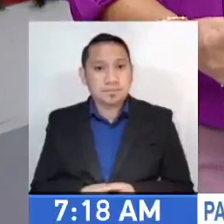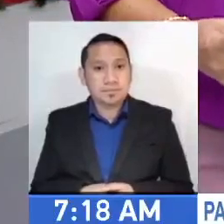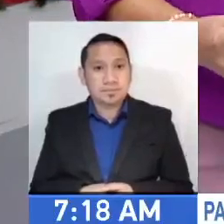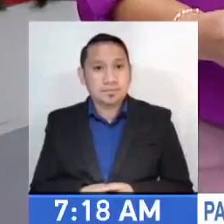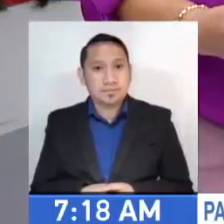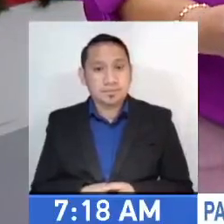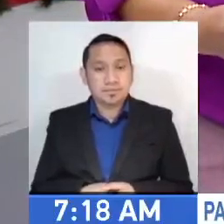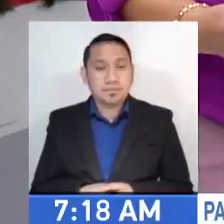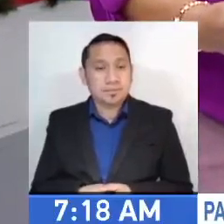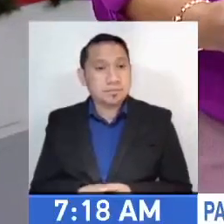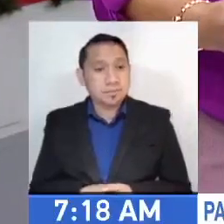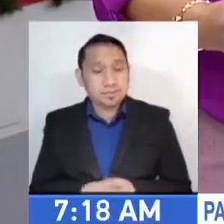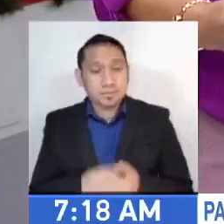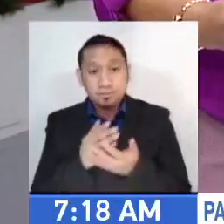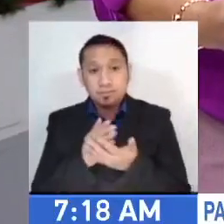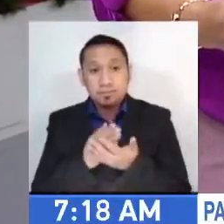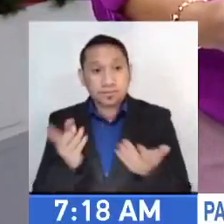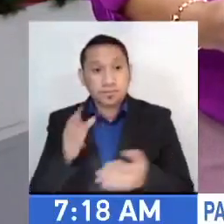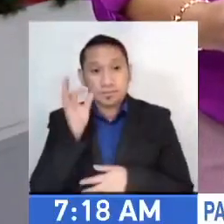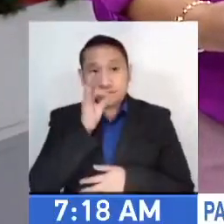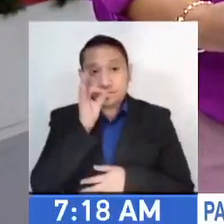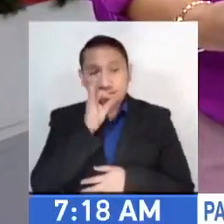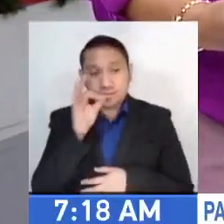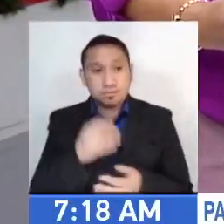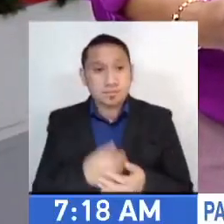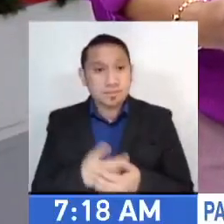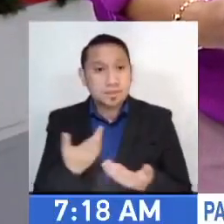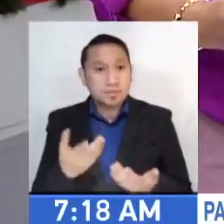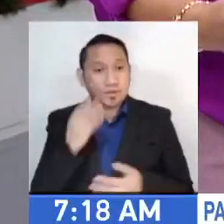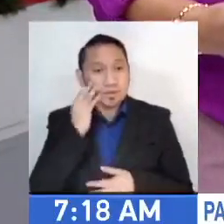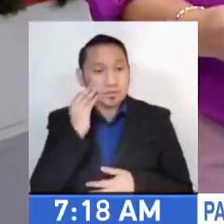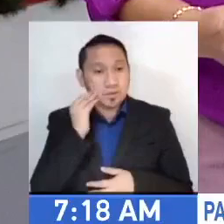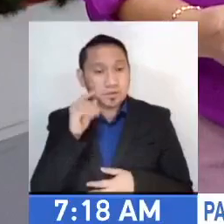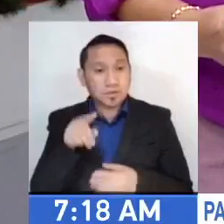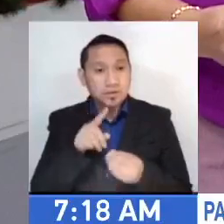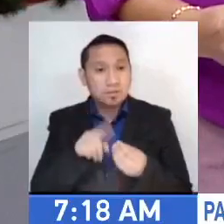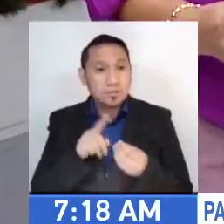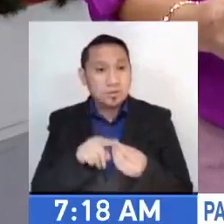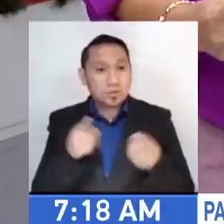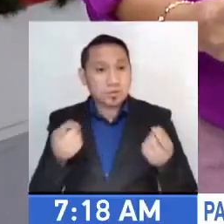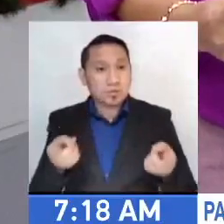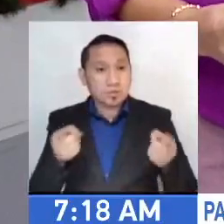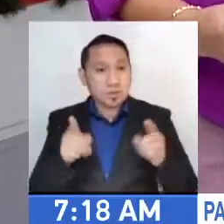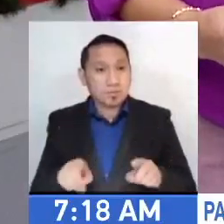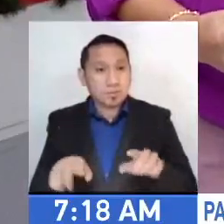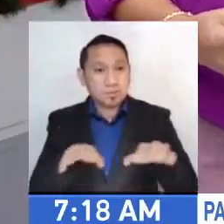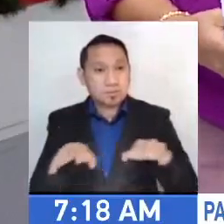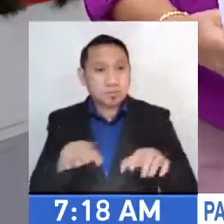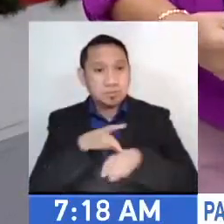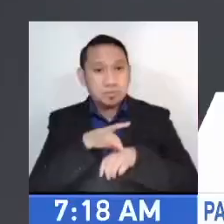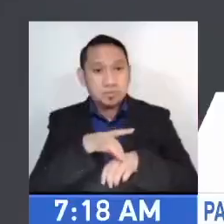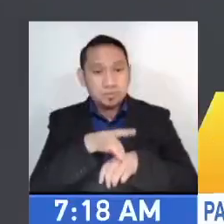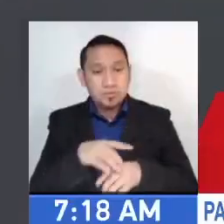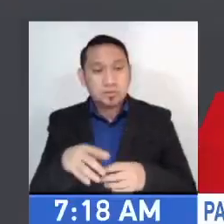Ibinahagi ng isang Pilipino ang naranasan niya ng yumanig ang magnitude 6.8 na lindol sa Hualin, Taiwan.